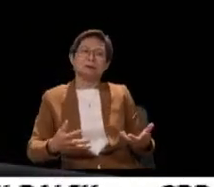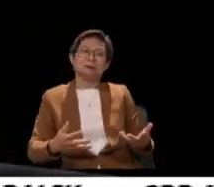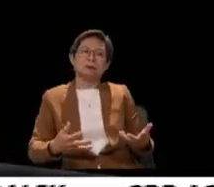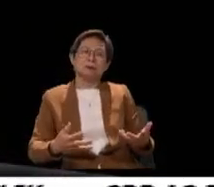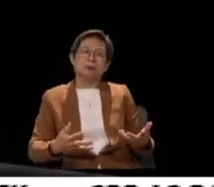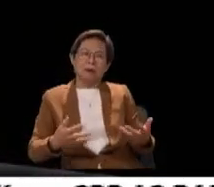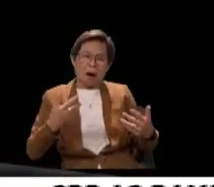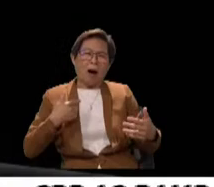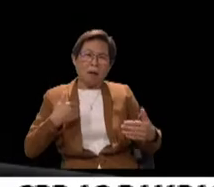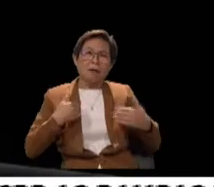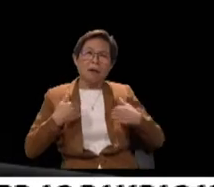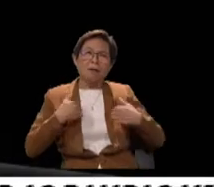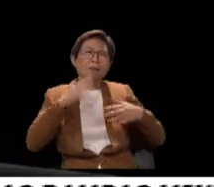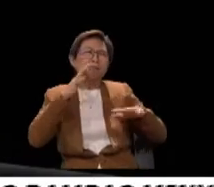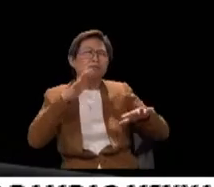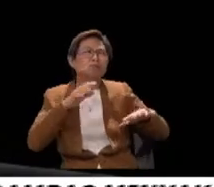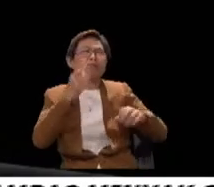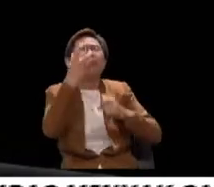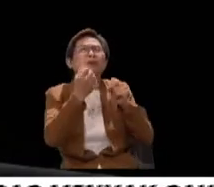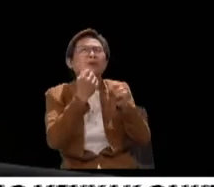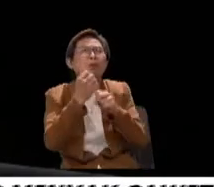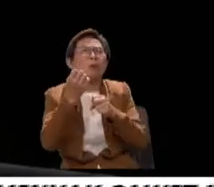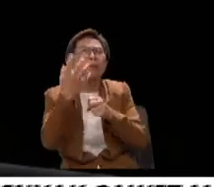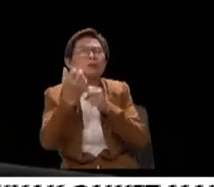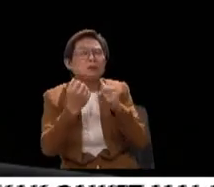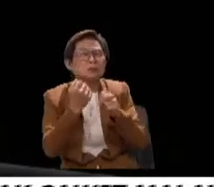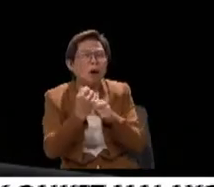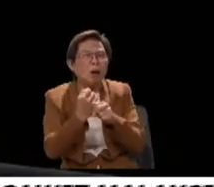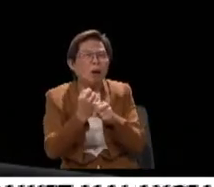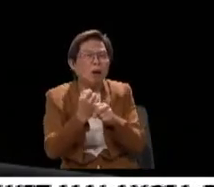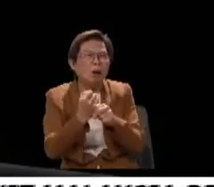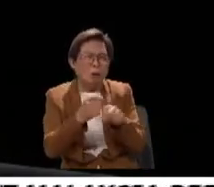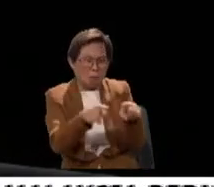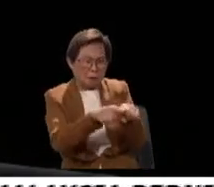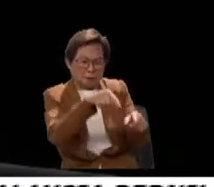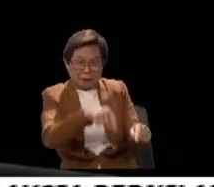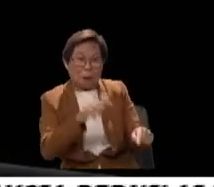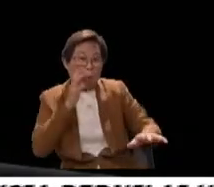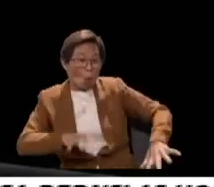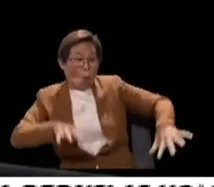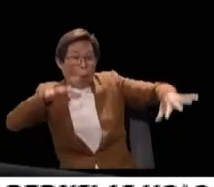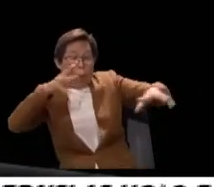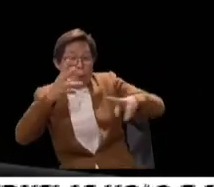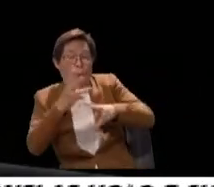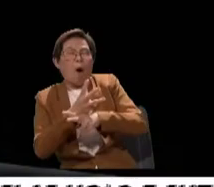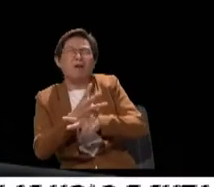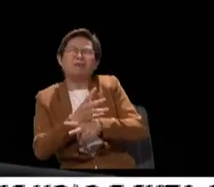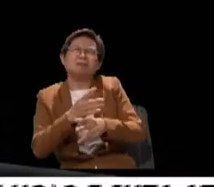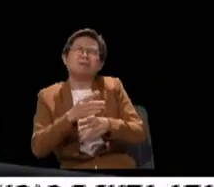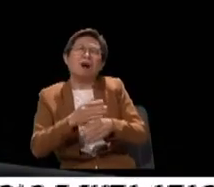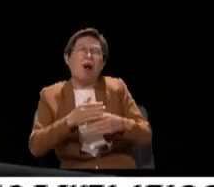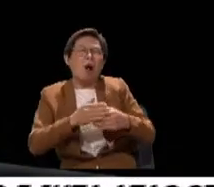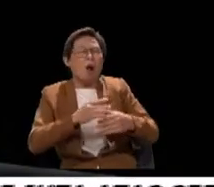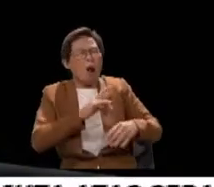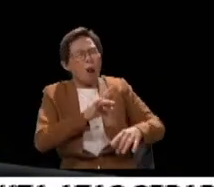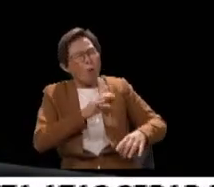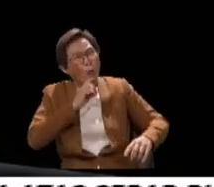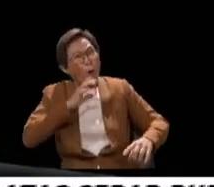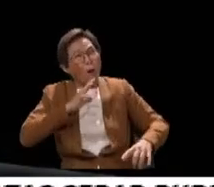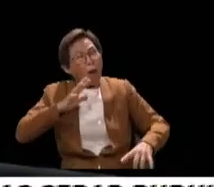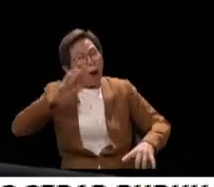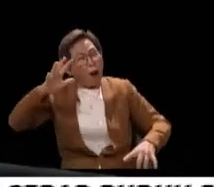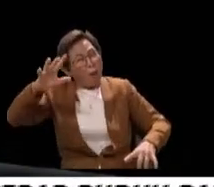kan kita ada banjir almost tak t tahun ini yang kita dapat keadaan yang macam itu ya jadi kerajaan negeri dan kerajaan